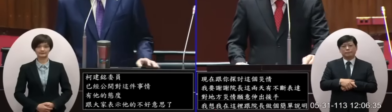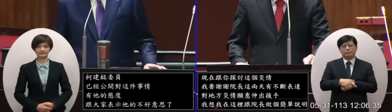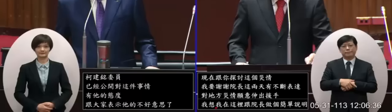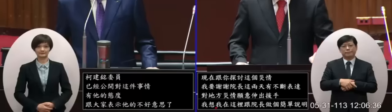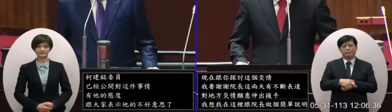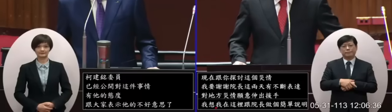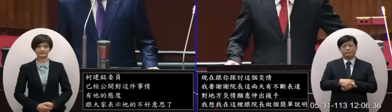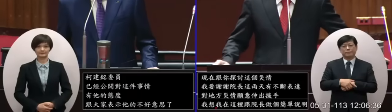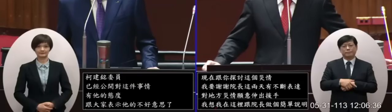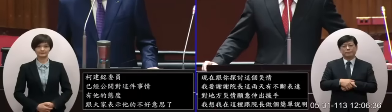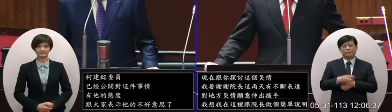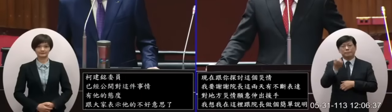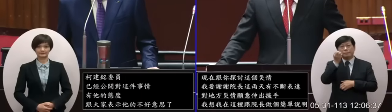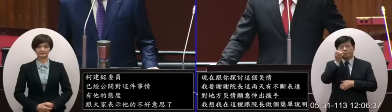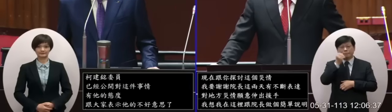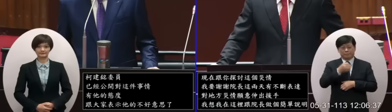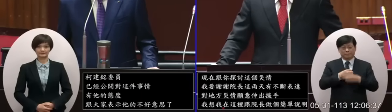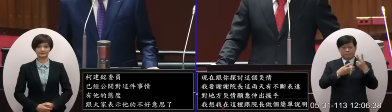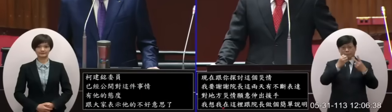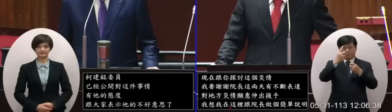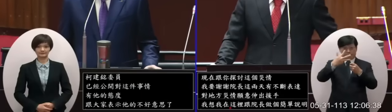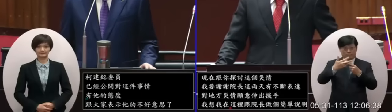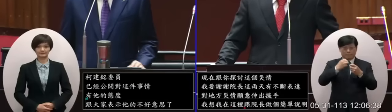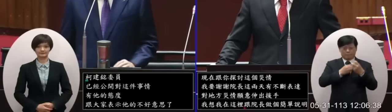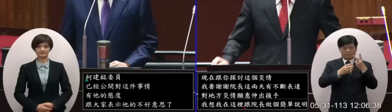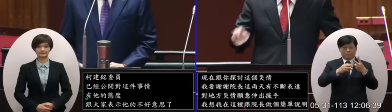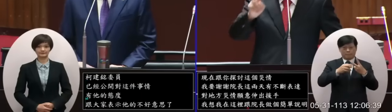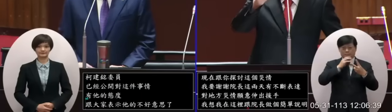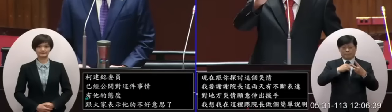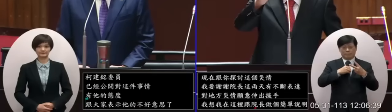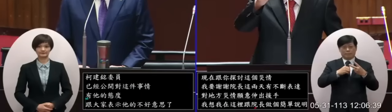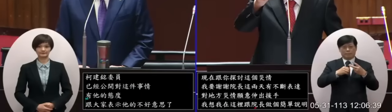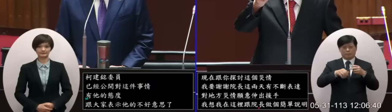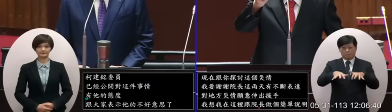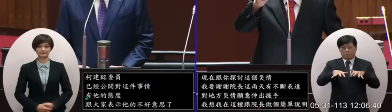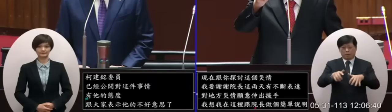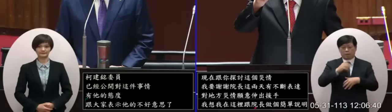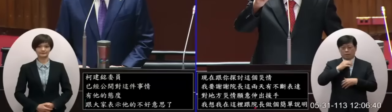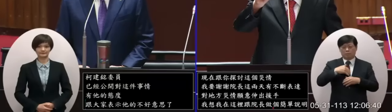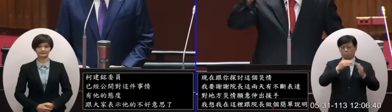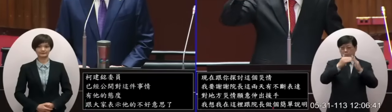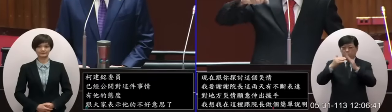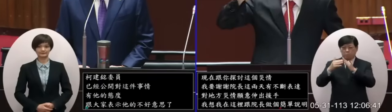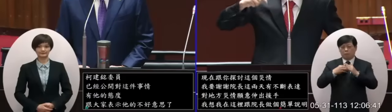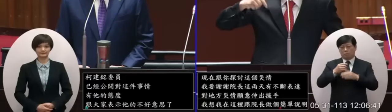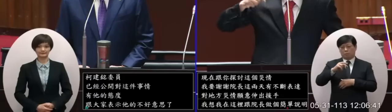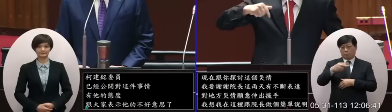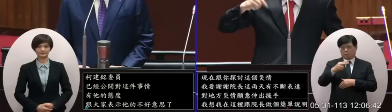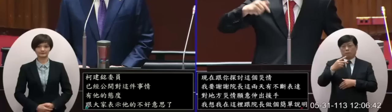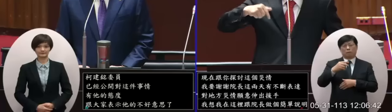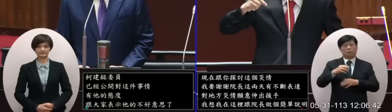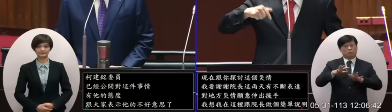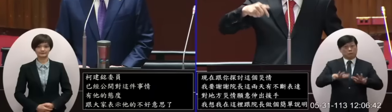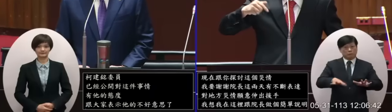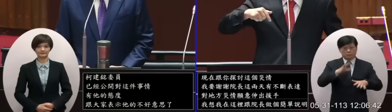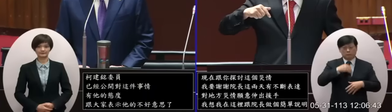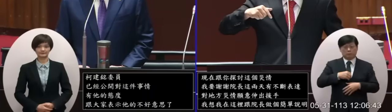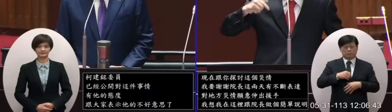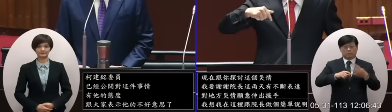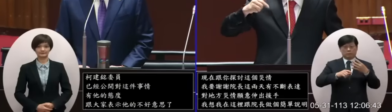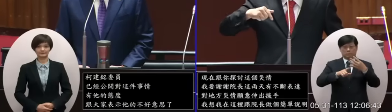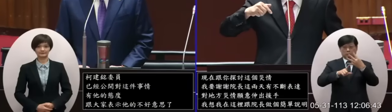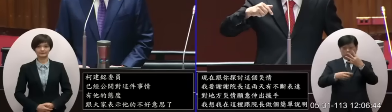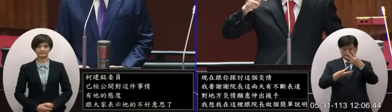啊。花莲2018年02/06大地震，只有200户的灾民。这一次04/03